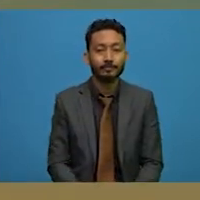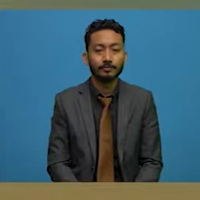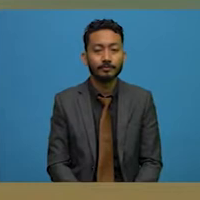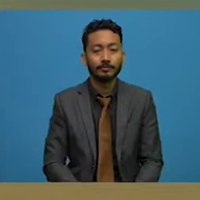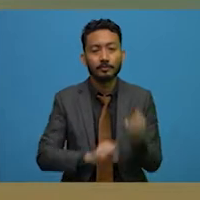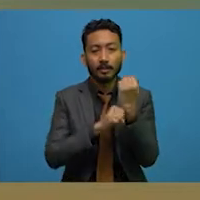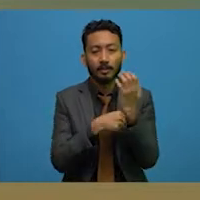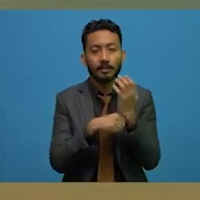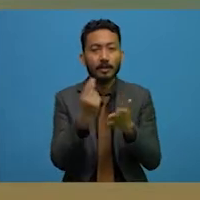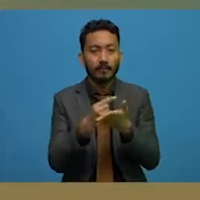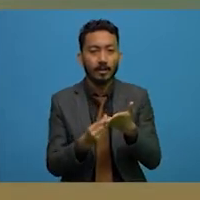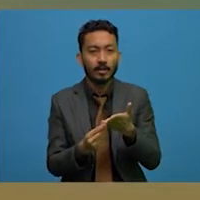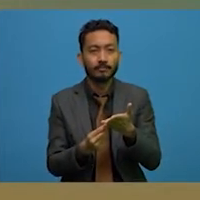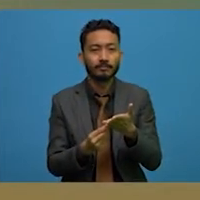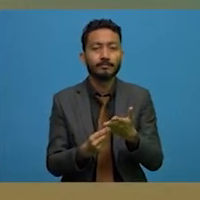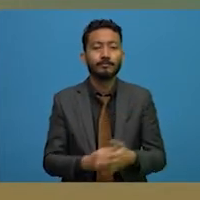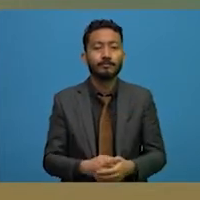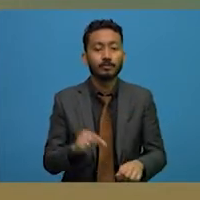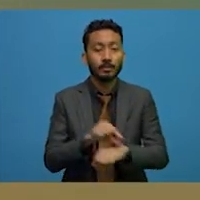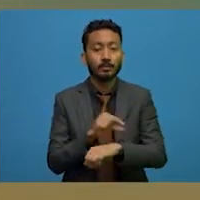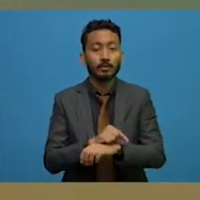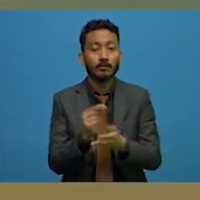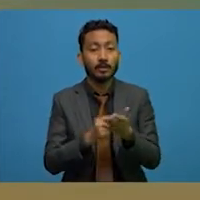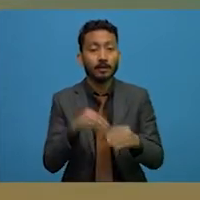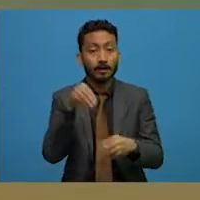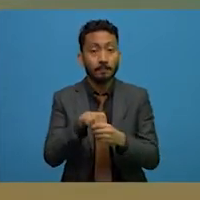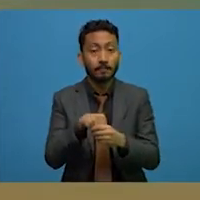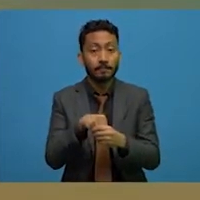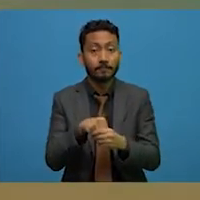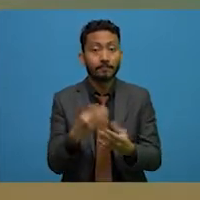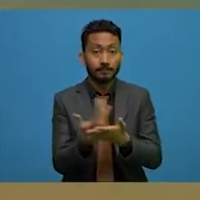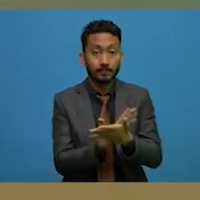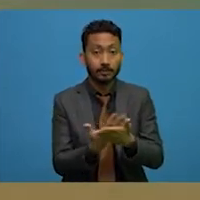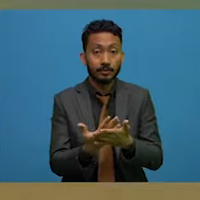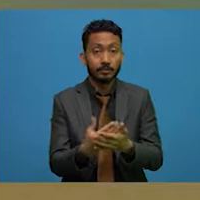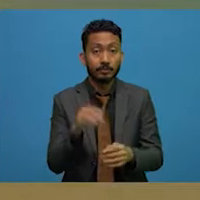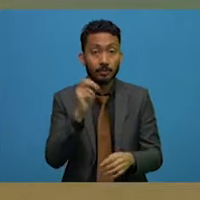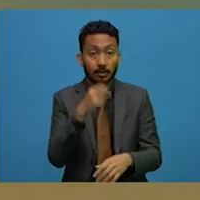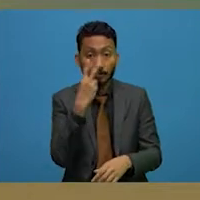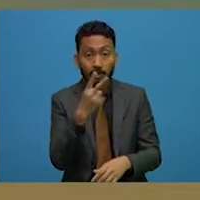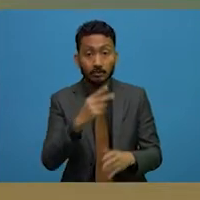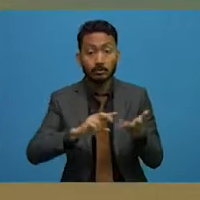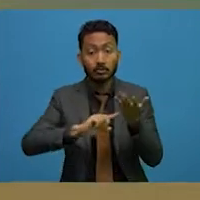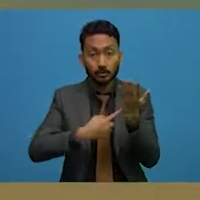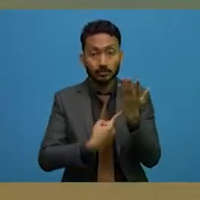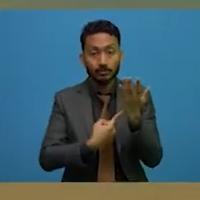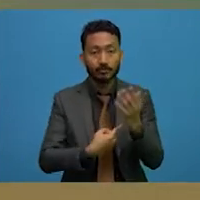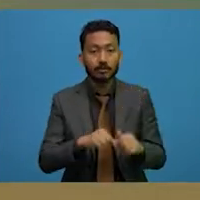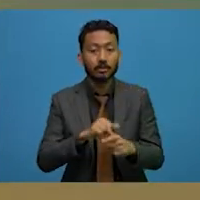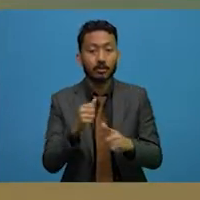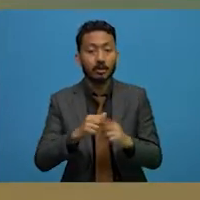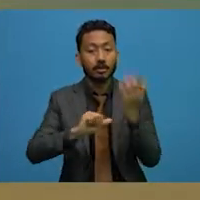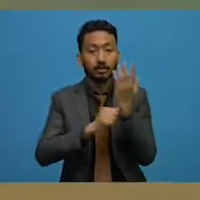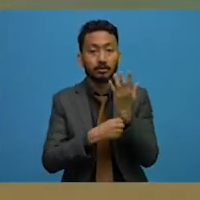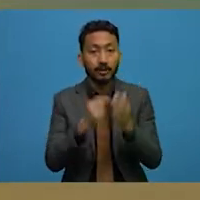Sumber grafik. Penggunaan grafik dalam persembahan multimedia perlu mengambil kira punca atau